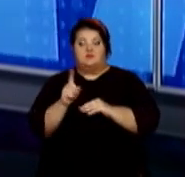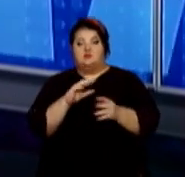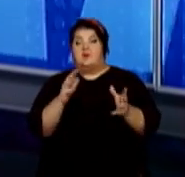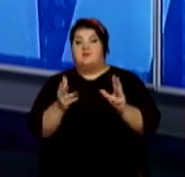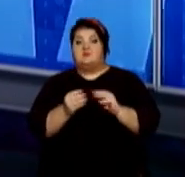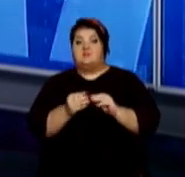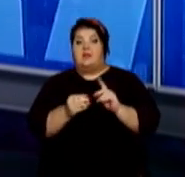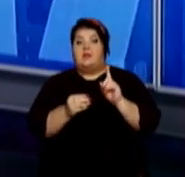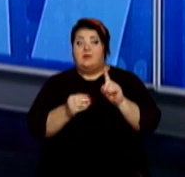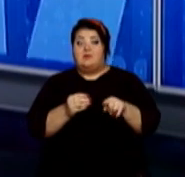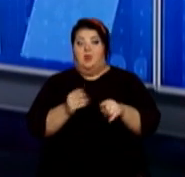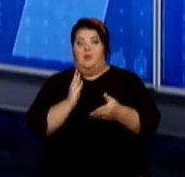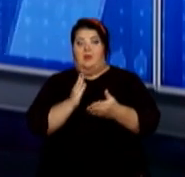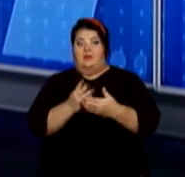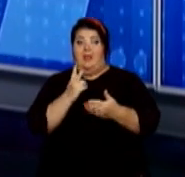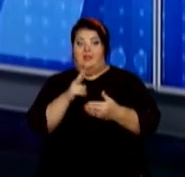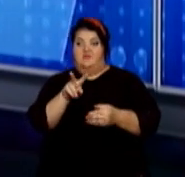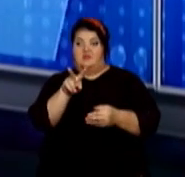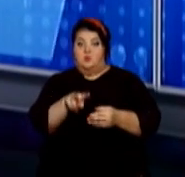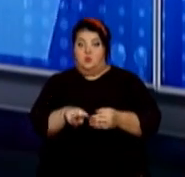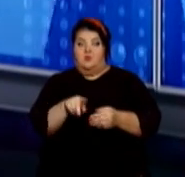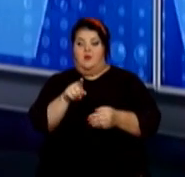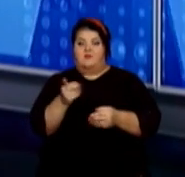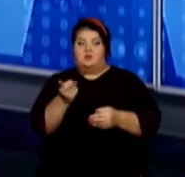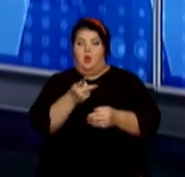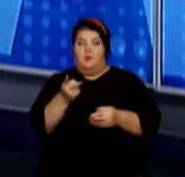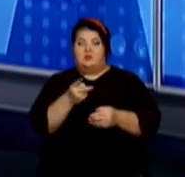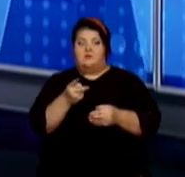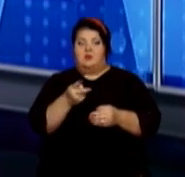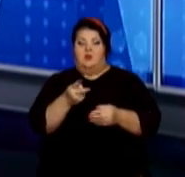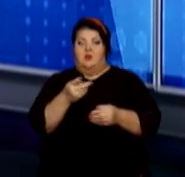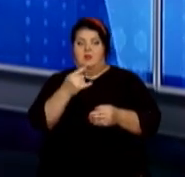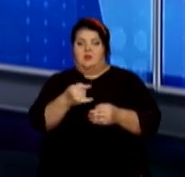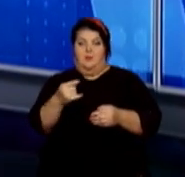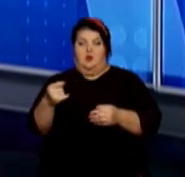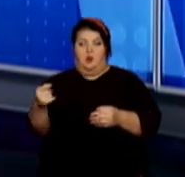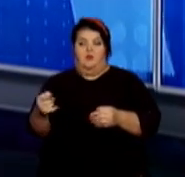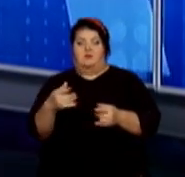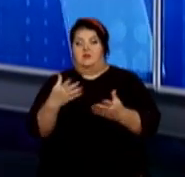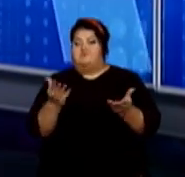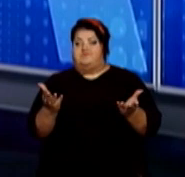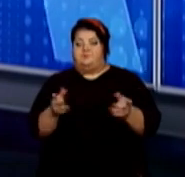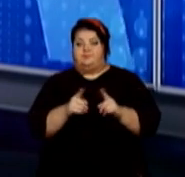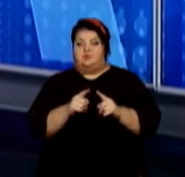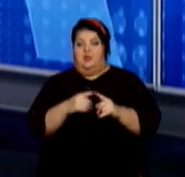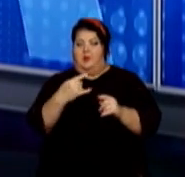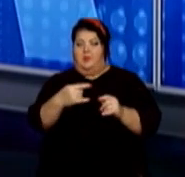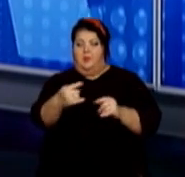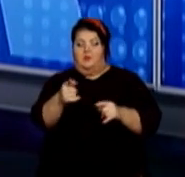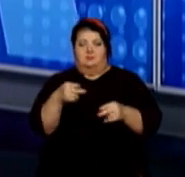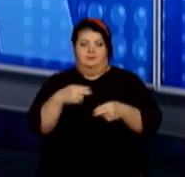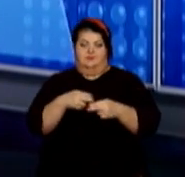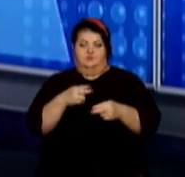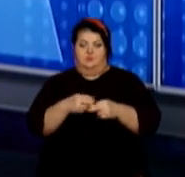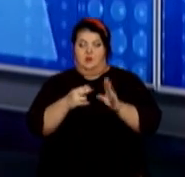там хоч і є дві смуги, але вони обидві запарковані. Там припарковані автомобілісти з двох сторін цієї